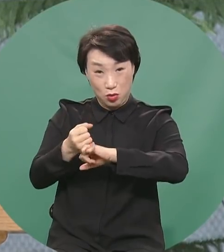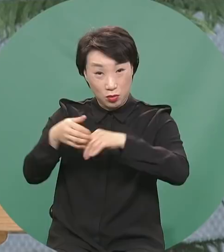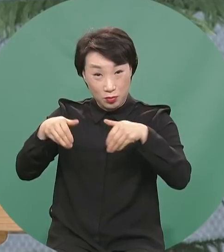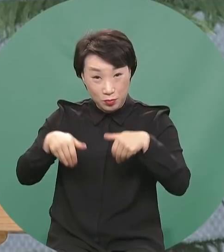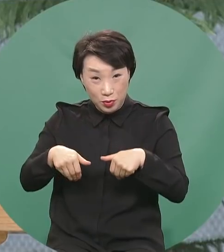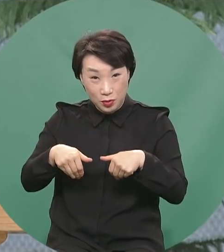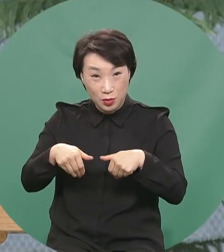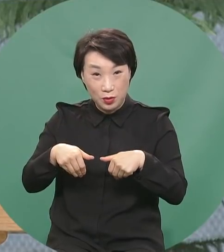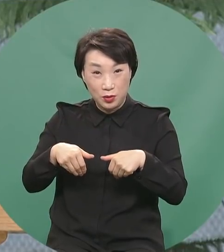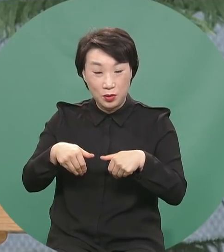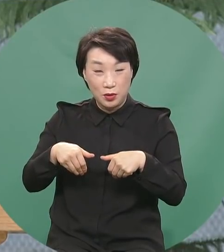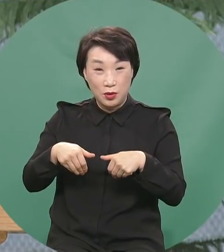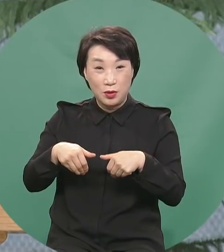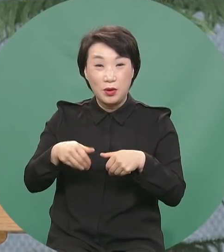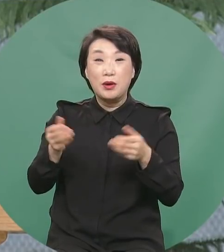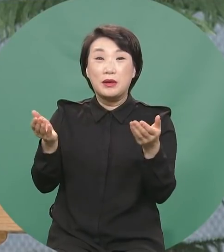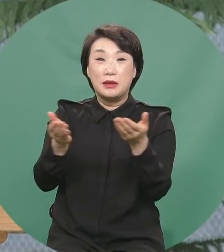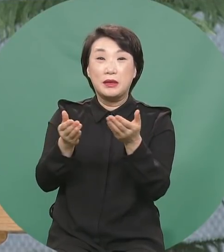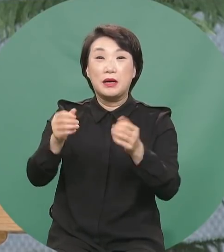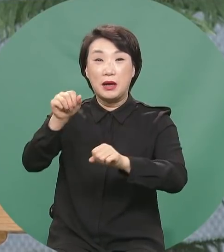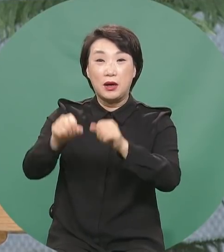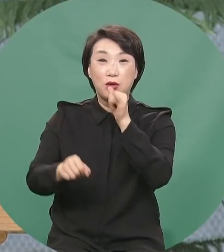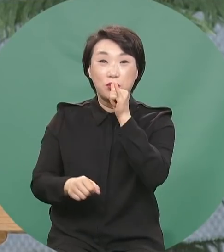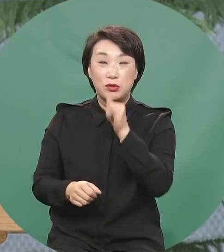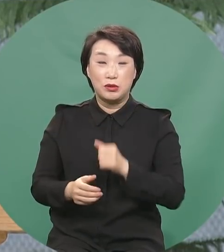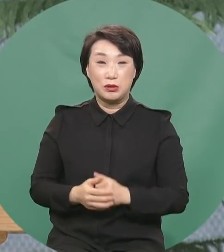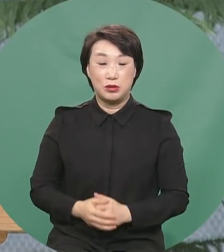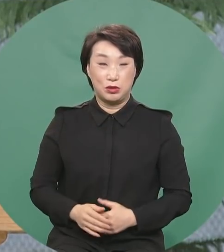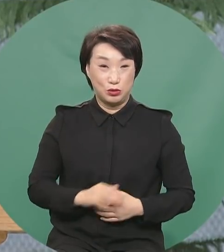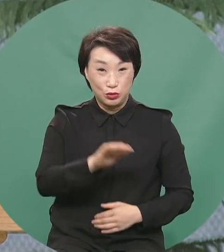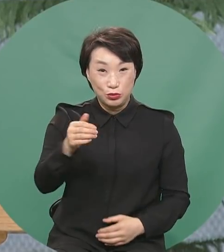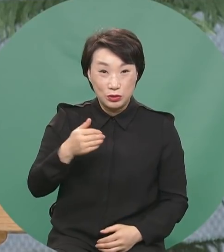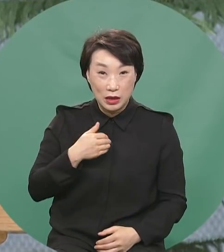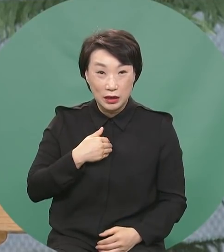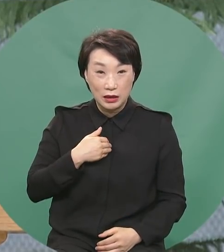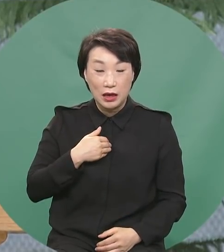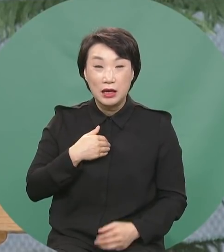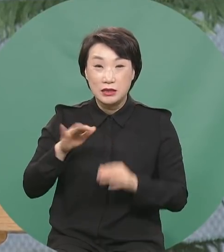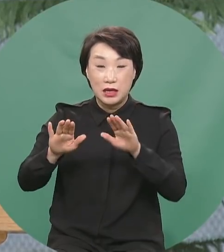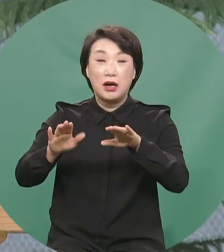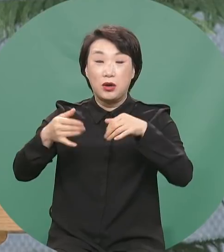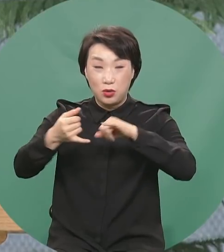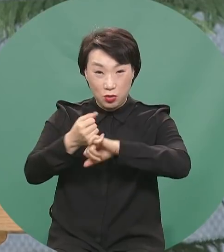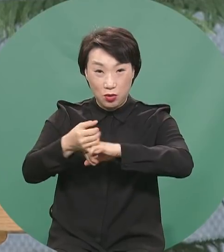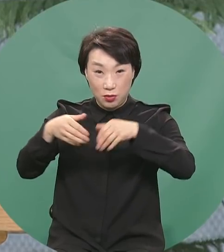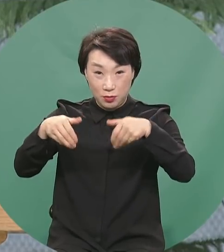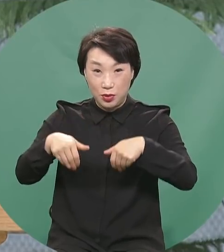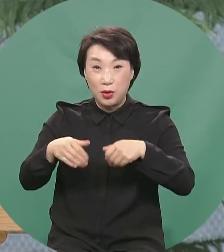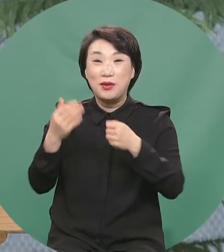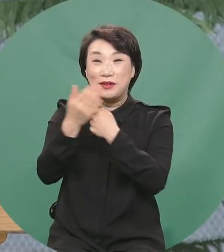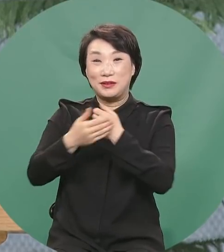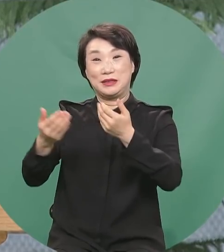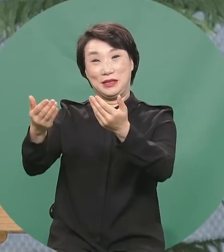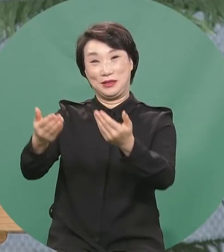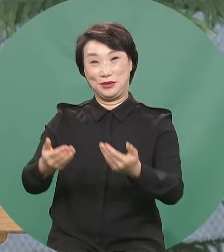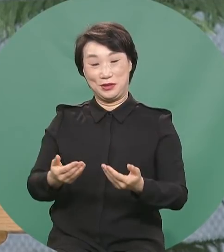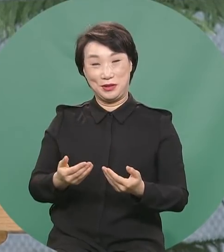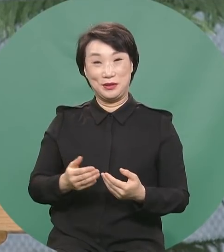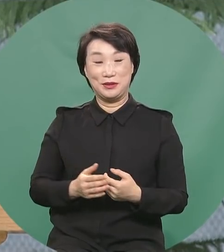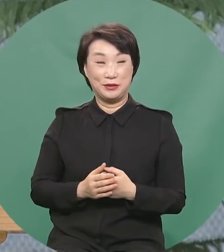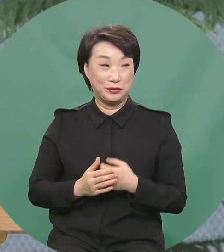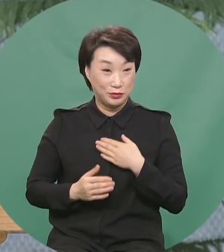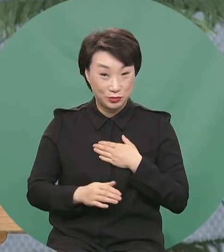없어서는 안 될 사역을 하셨고 우리에게는 없어서는 안 될 은혜를